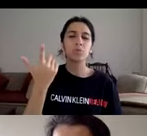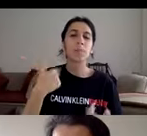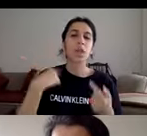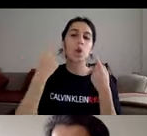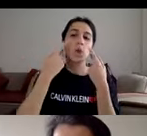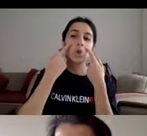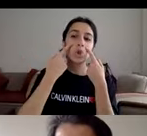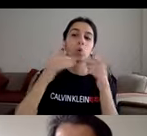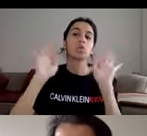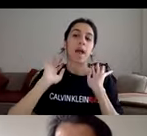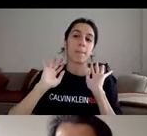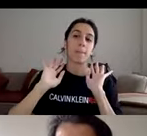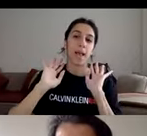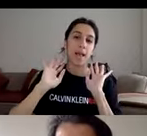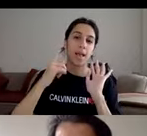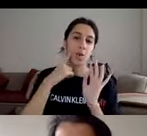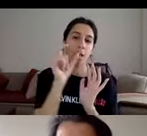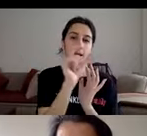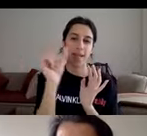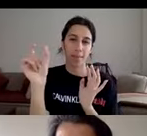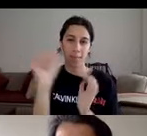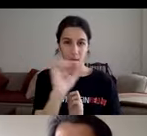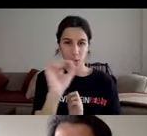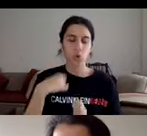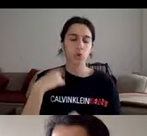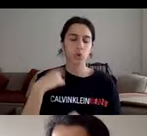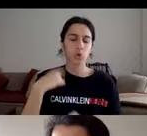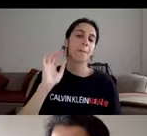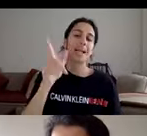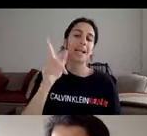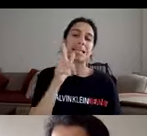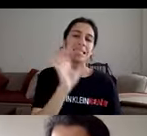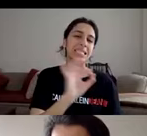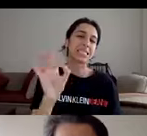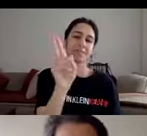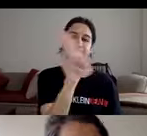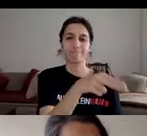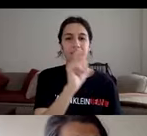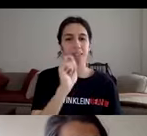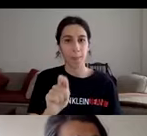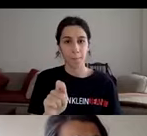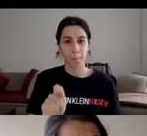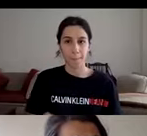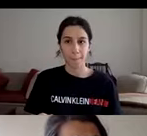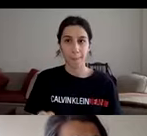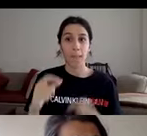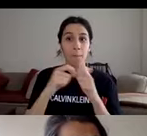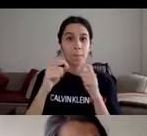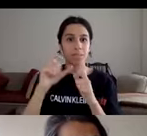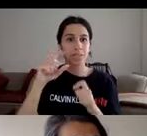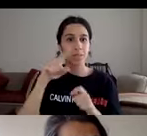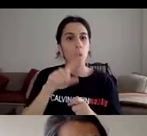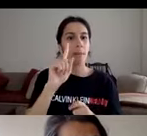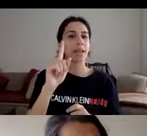başlıkları, anahtar kelimelerini içeren hiçbir haberi gösterme. Muted, sessize al dediğiniz an BBC böyle bir içerik